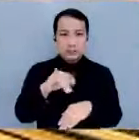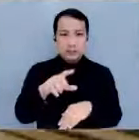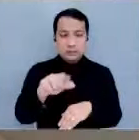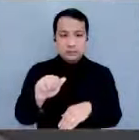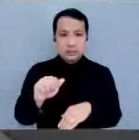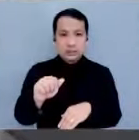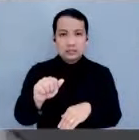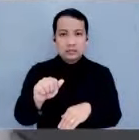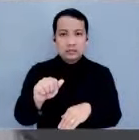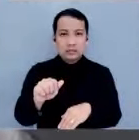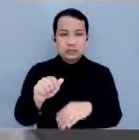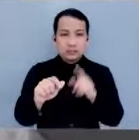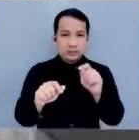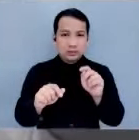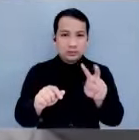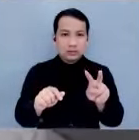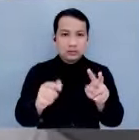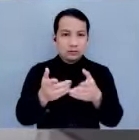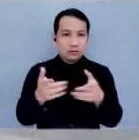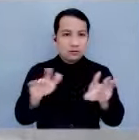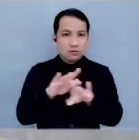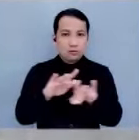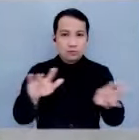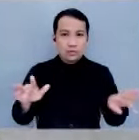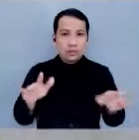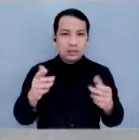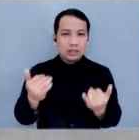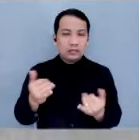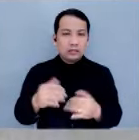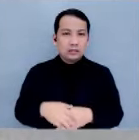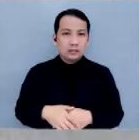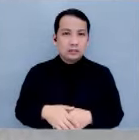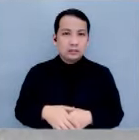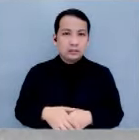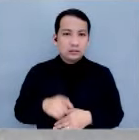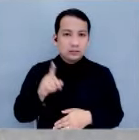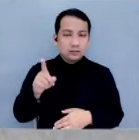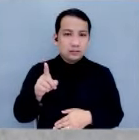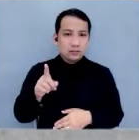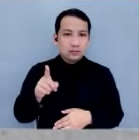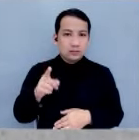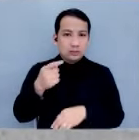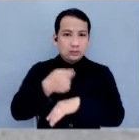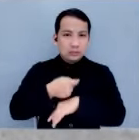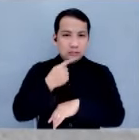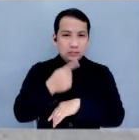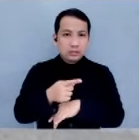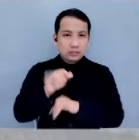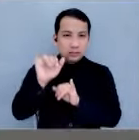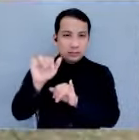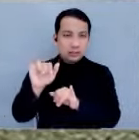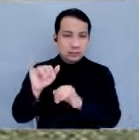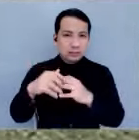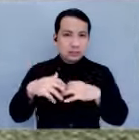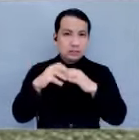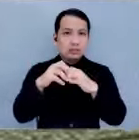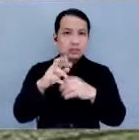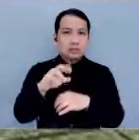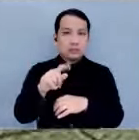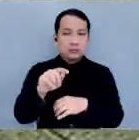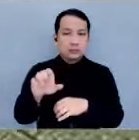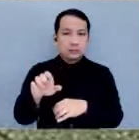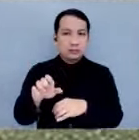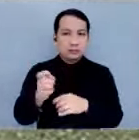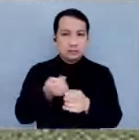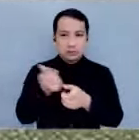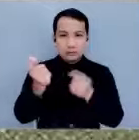2, ngayon wala na ang mga yan. Tanging ang desk ng Department of Tourism na lang ang natitirang setup na gawa sa ratan. Pinagtatanggal muna ng